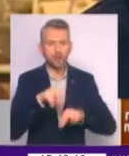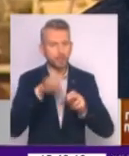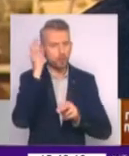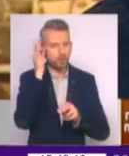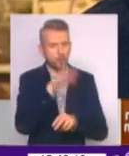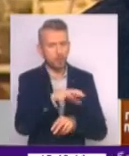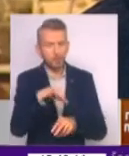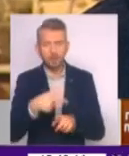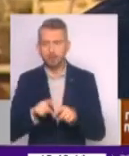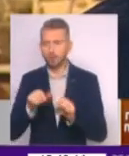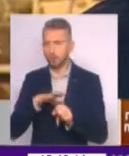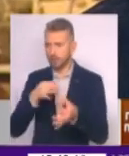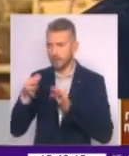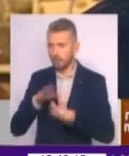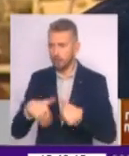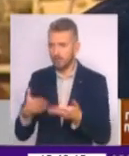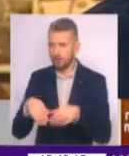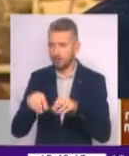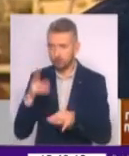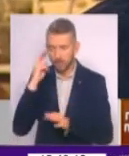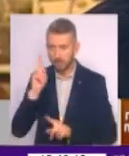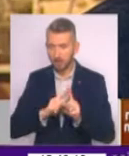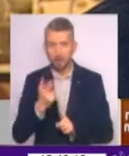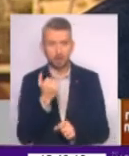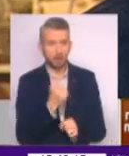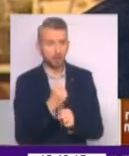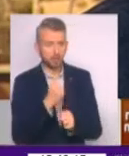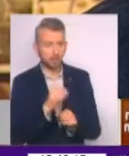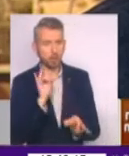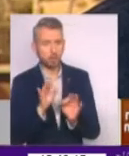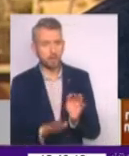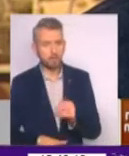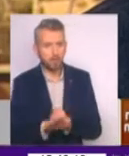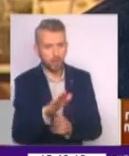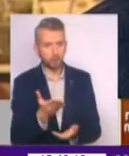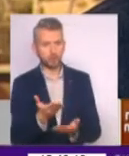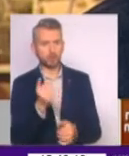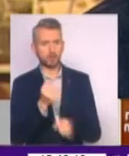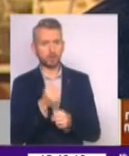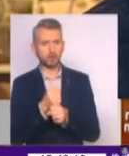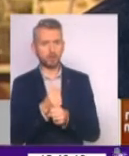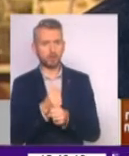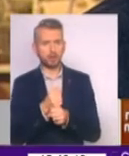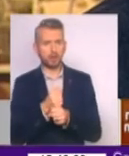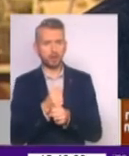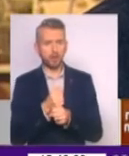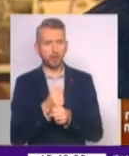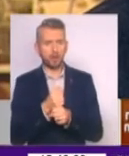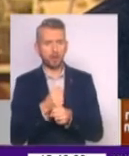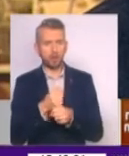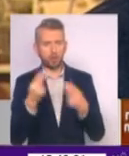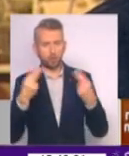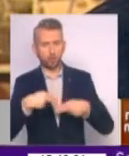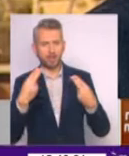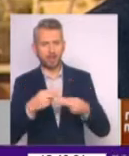бути рекомендаційне рішення Київради, правильно? Встановити нормальні пандуси. Встановити турнікети на вході в офісні